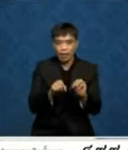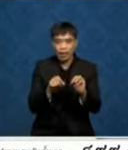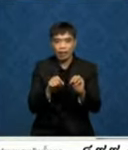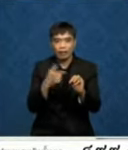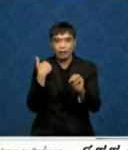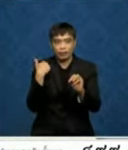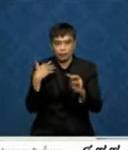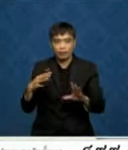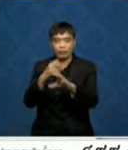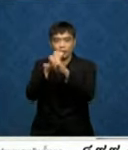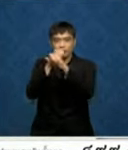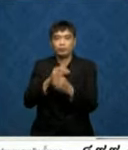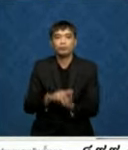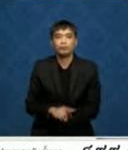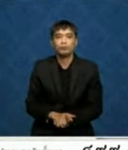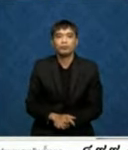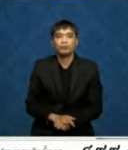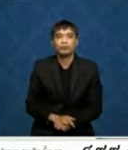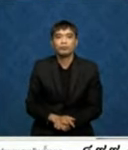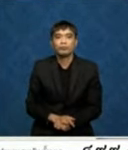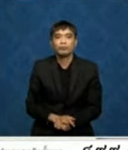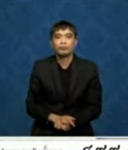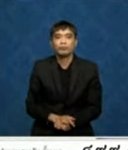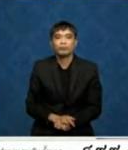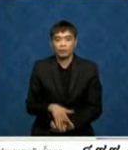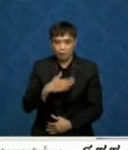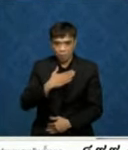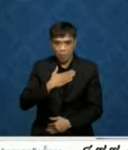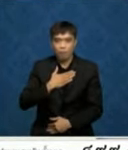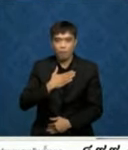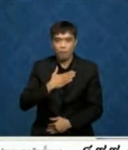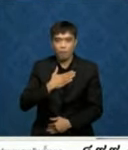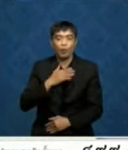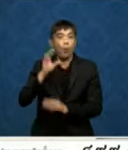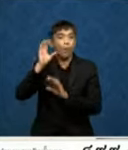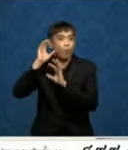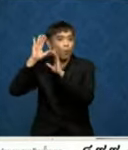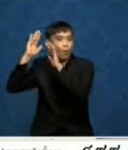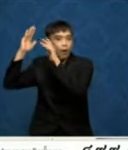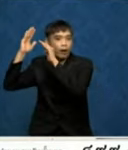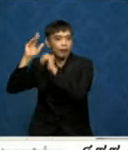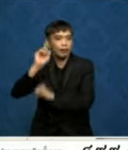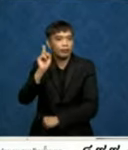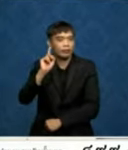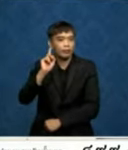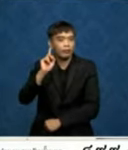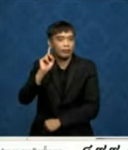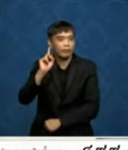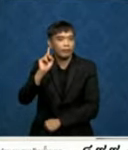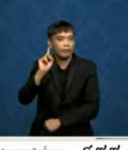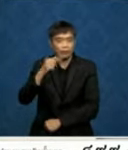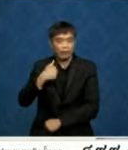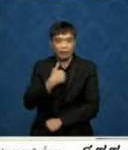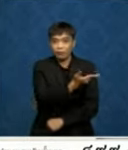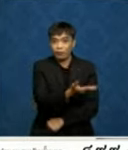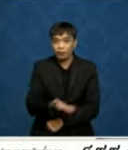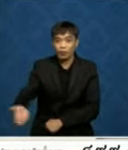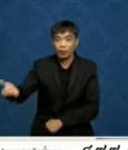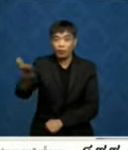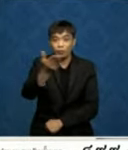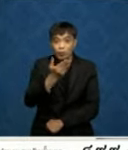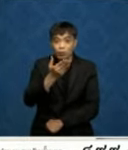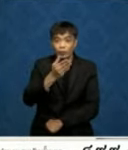มทีเดียวแล้วจบละทีเดียวผมจึงหวังว่าท่านสมาชิกจะได้พิจารณาเรื่องการให้ความเ